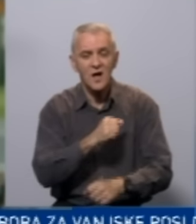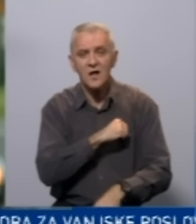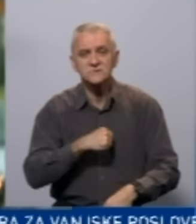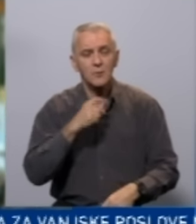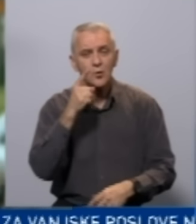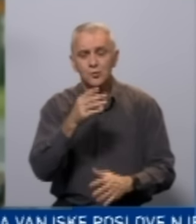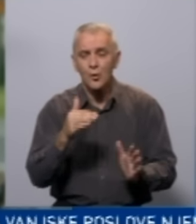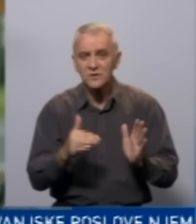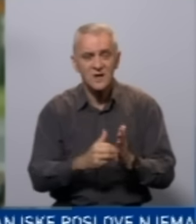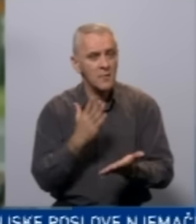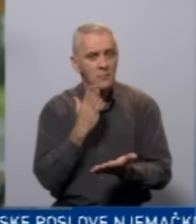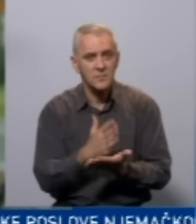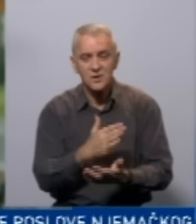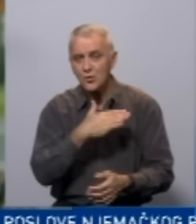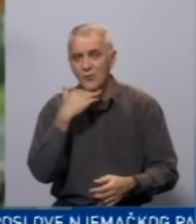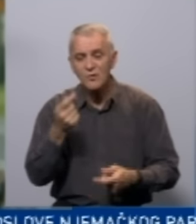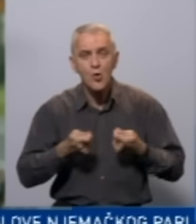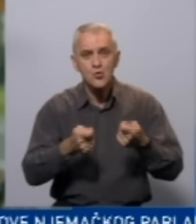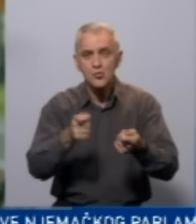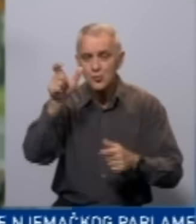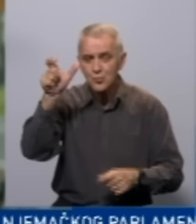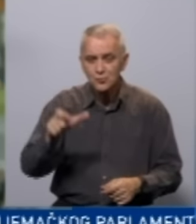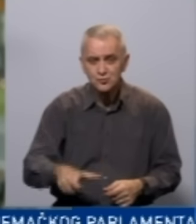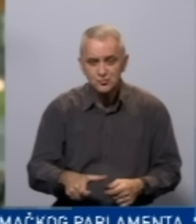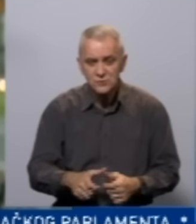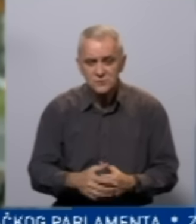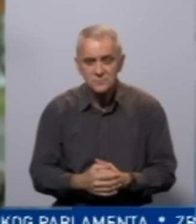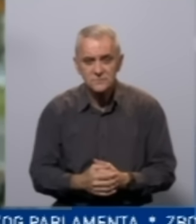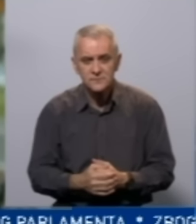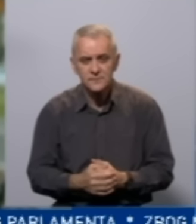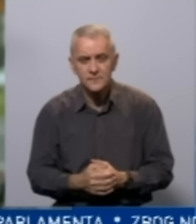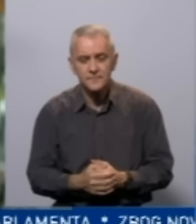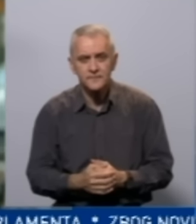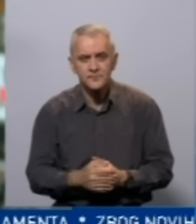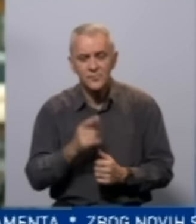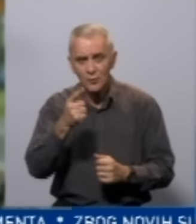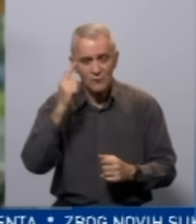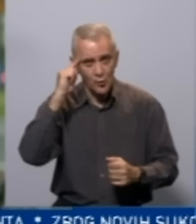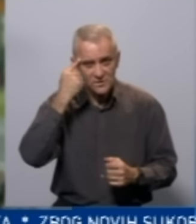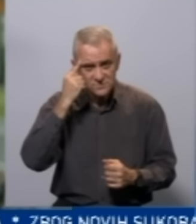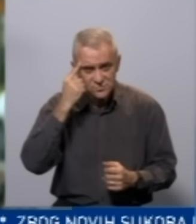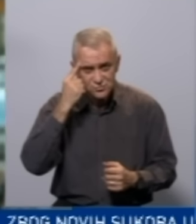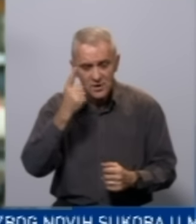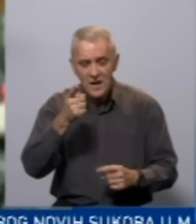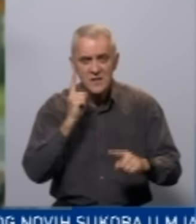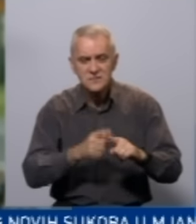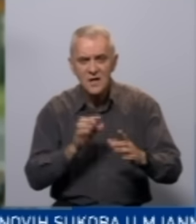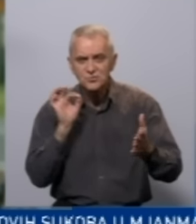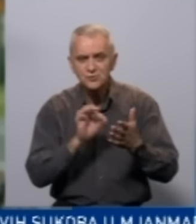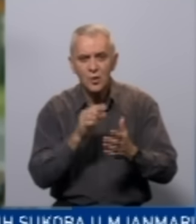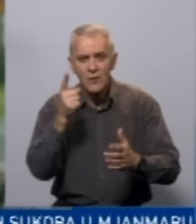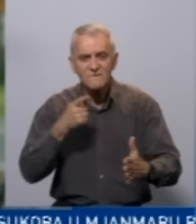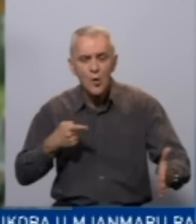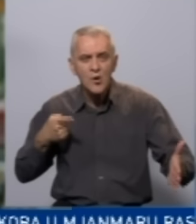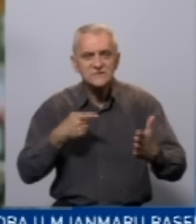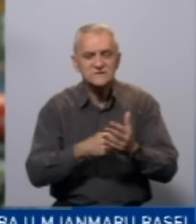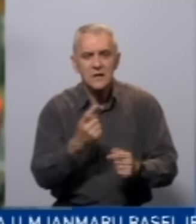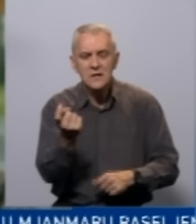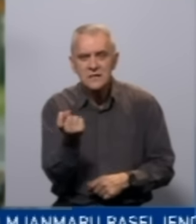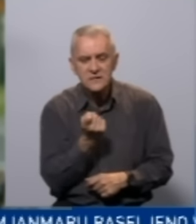dovoljno tužiocima da shvate da to nisu ekscesi, da su to izjave smišljene, da su targetirane i da je njihov cilj da izazivaju